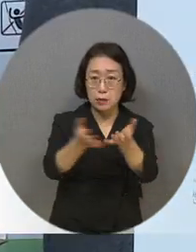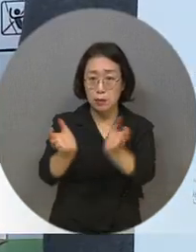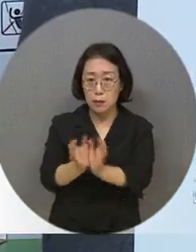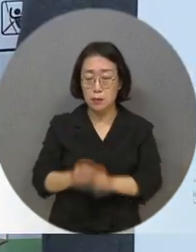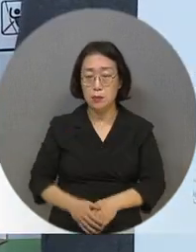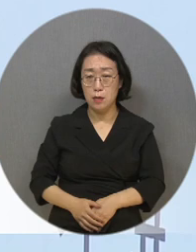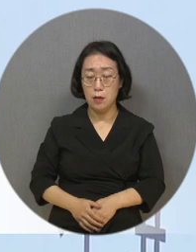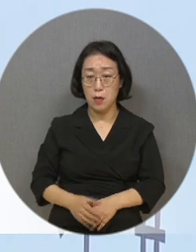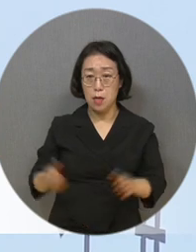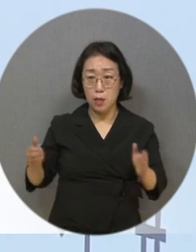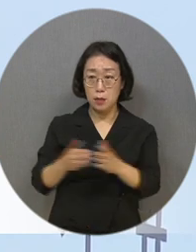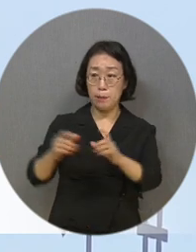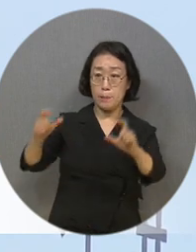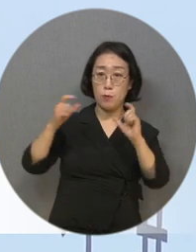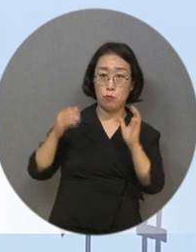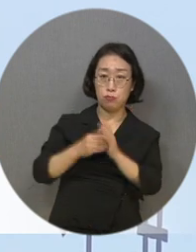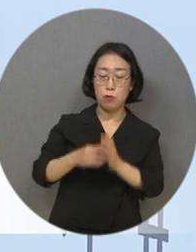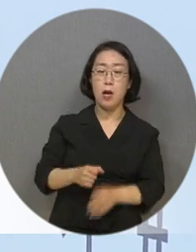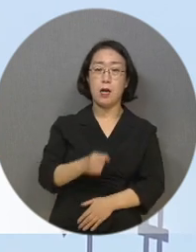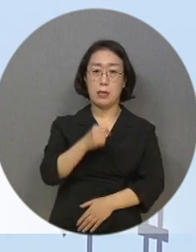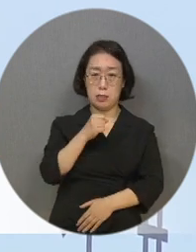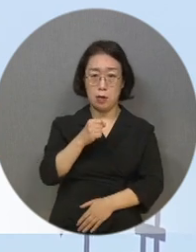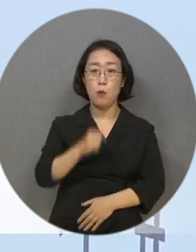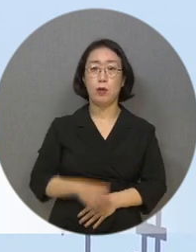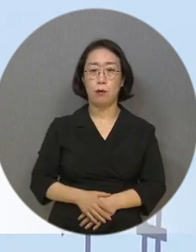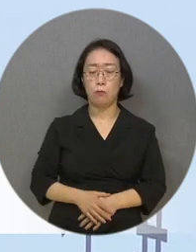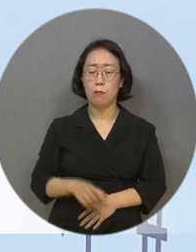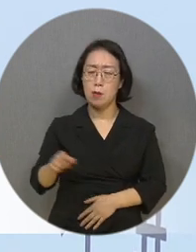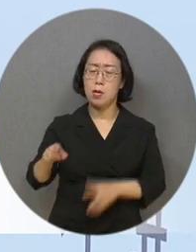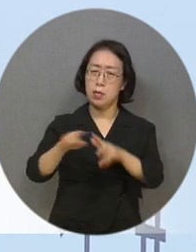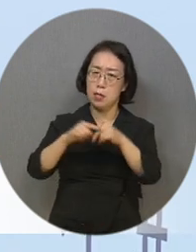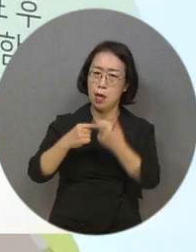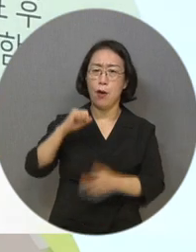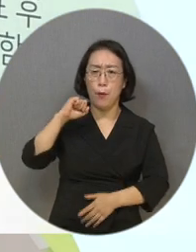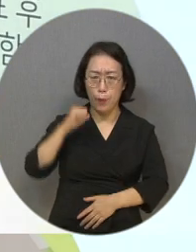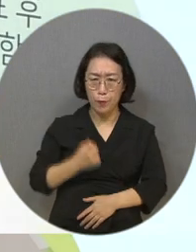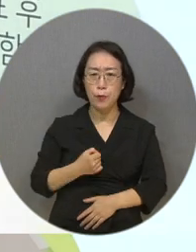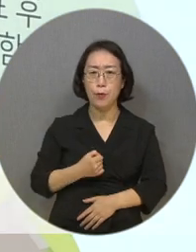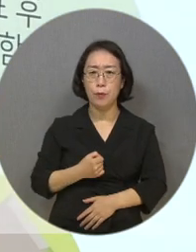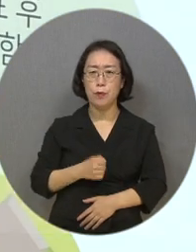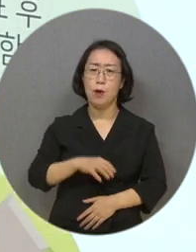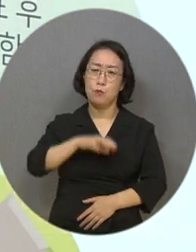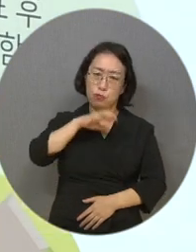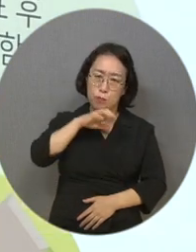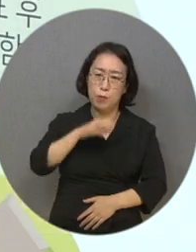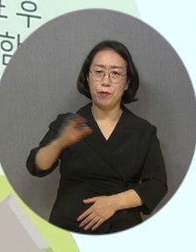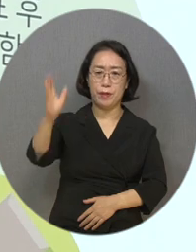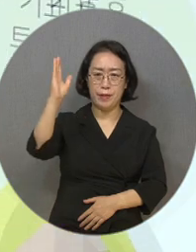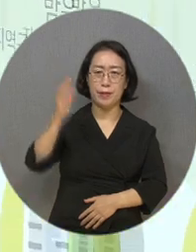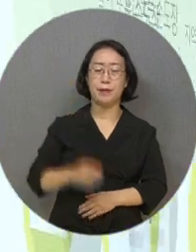후 서울중앙지법 앞에서 기자회견을 열고 납득할 수 없는 결과라고 항의했습니다.